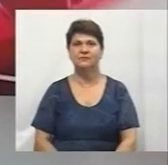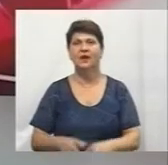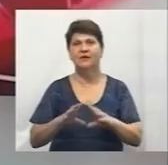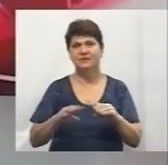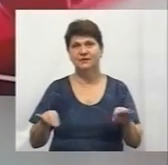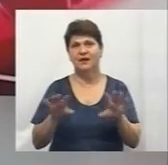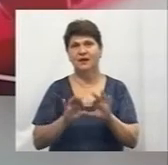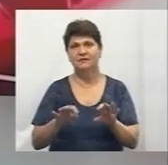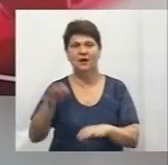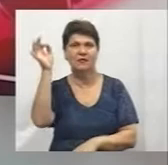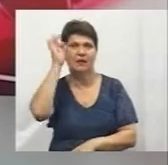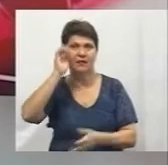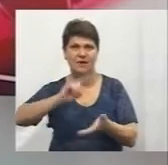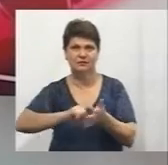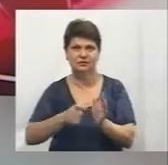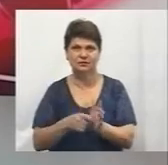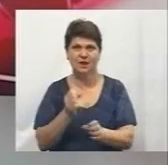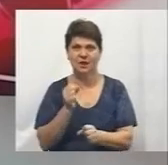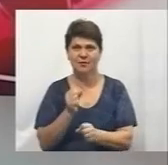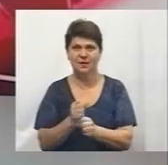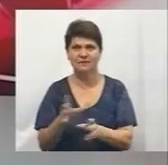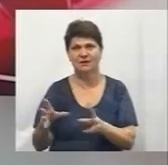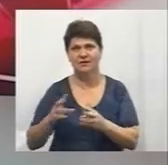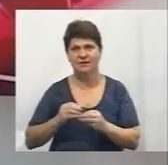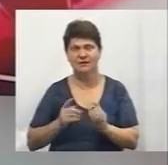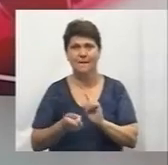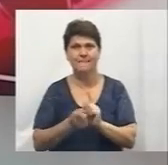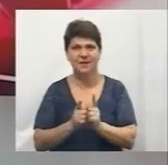вся інформація. Нагадаю, в цій студії працювала разом зі мною